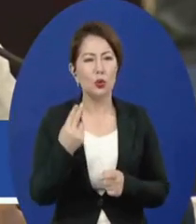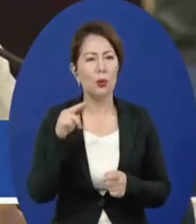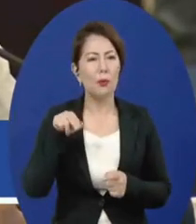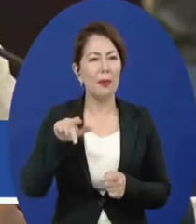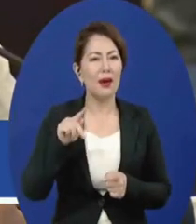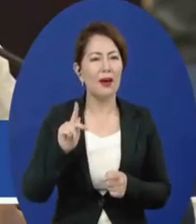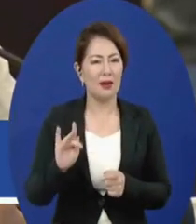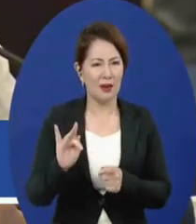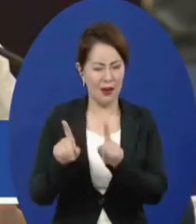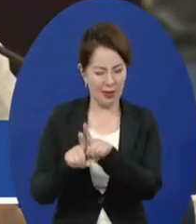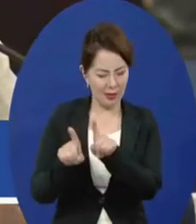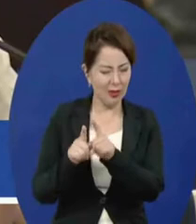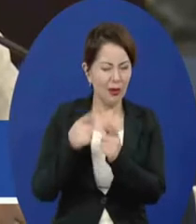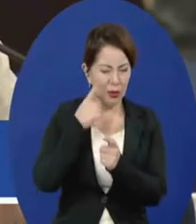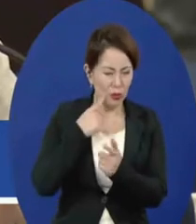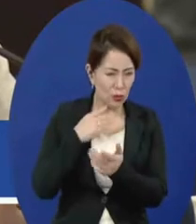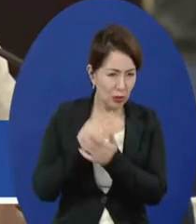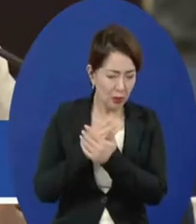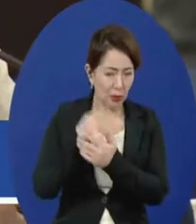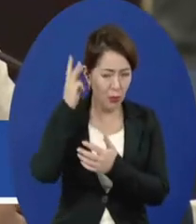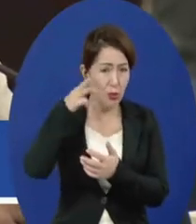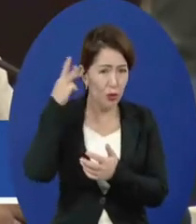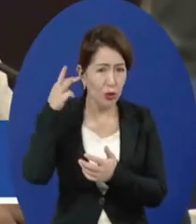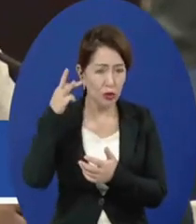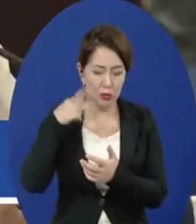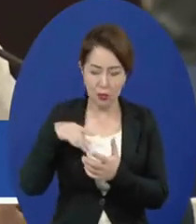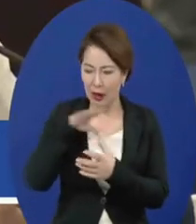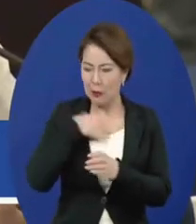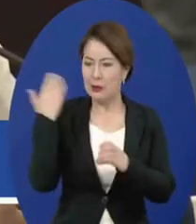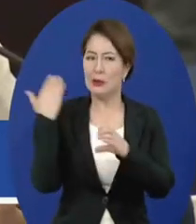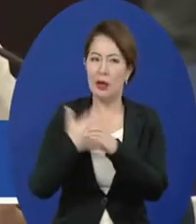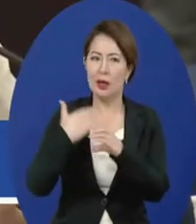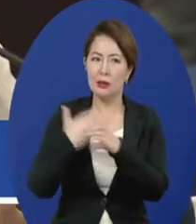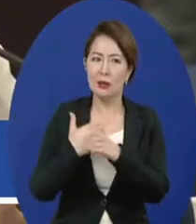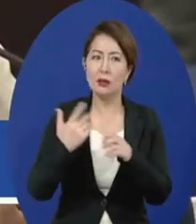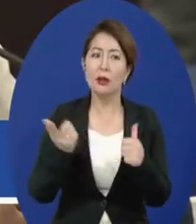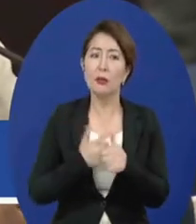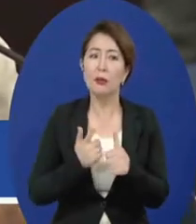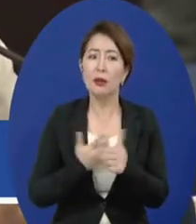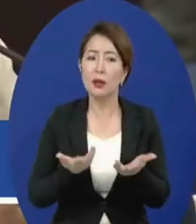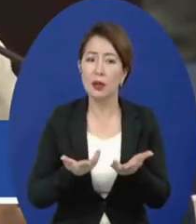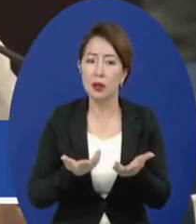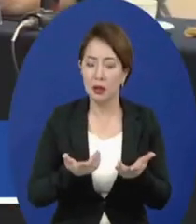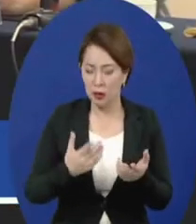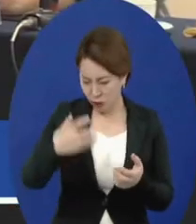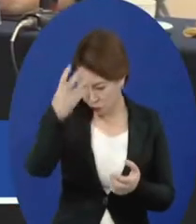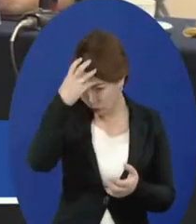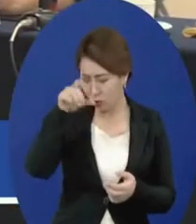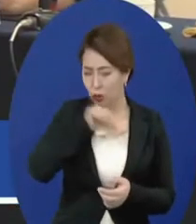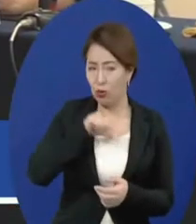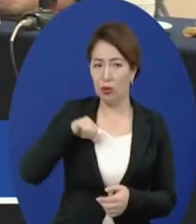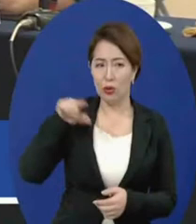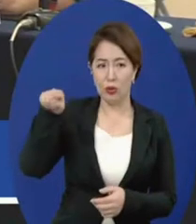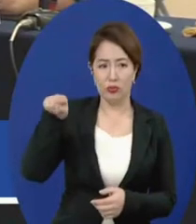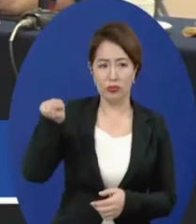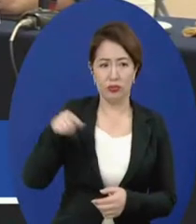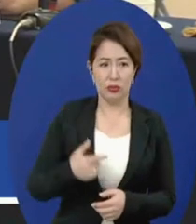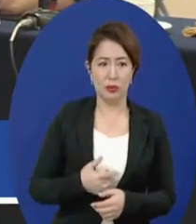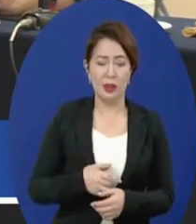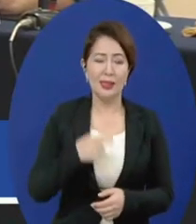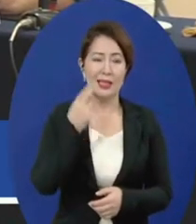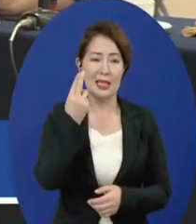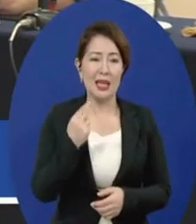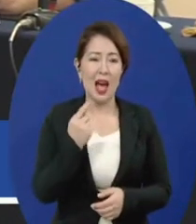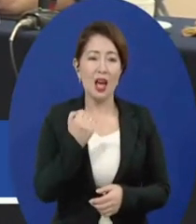Энэ мөрөөдөлд өнөөдөр хамгийн том саа дотор учруулж байгаа нэгж нь бол өөрөө төр байгаа.